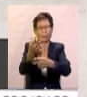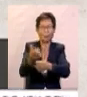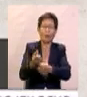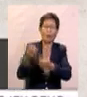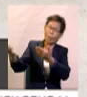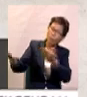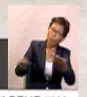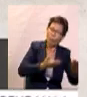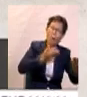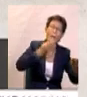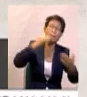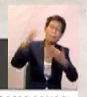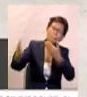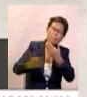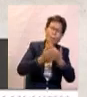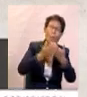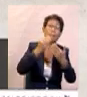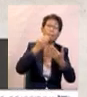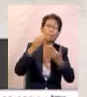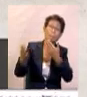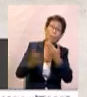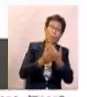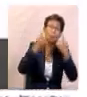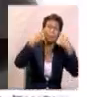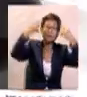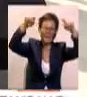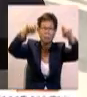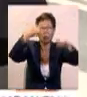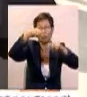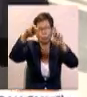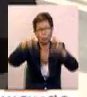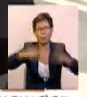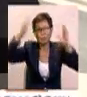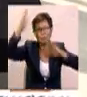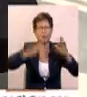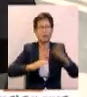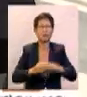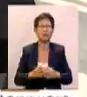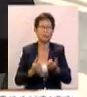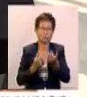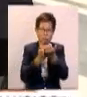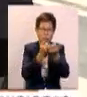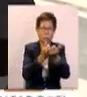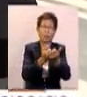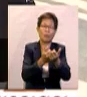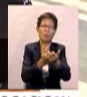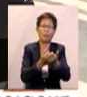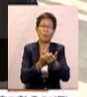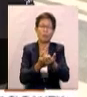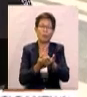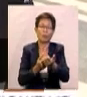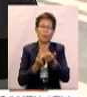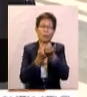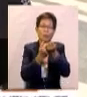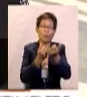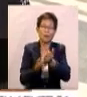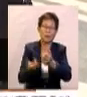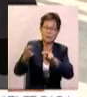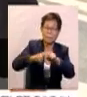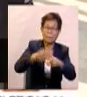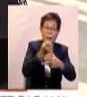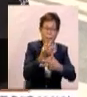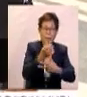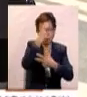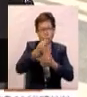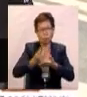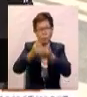untuk membawa balik kejayaan dan untuk rakyat Malaysia lah. Kita ajak orang ramai untuk menyumbang, mang. Jom sumbang menerusi tambah emas ni untuk bantu